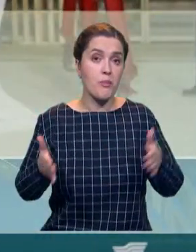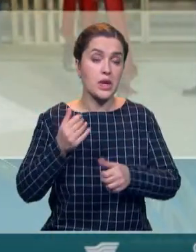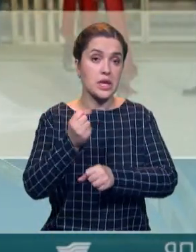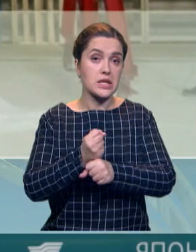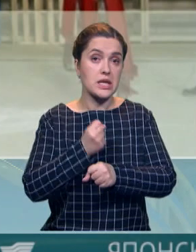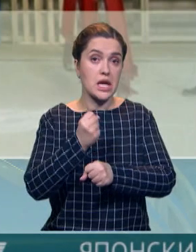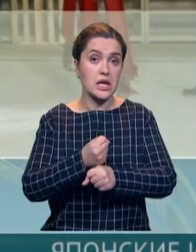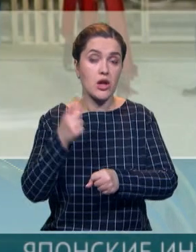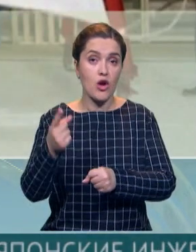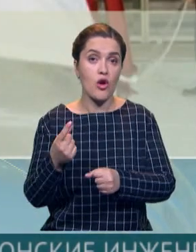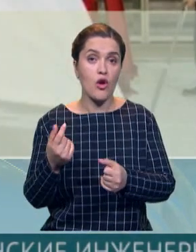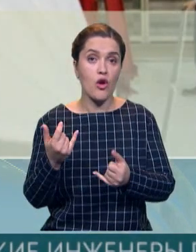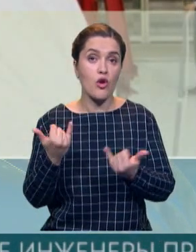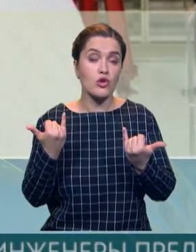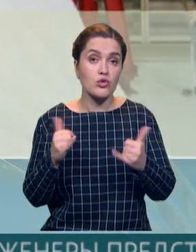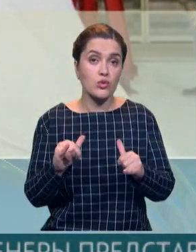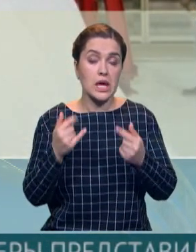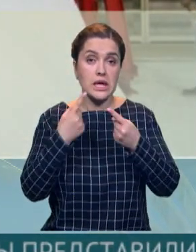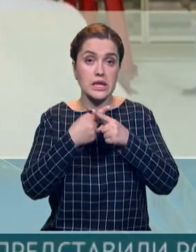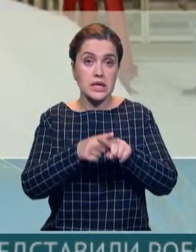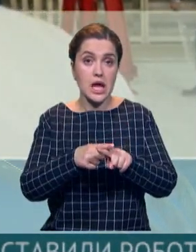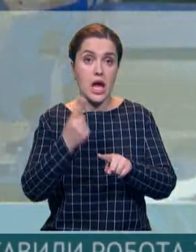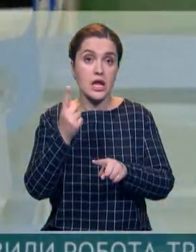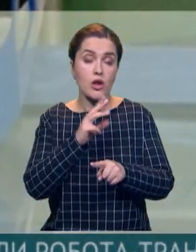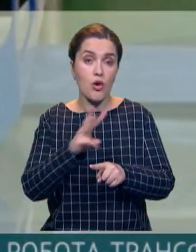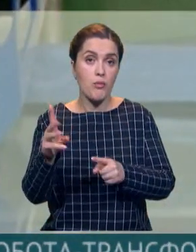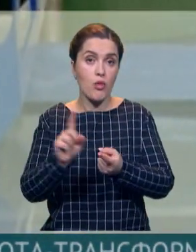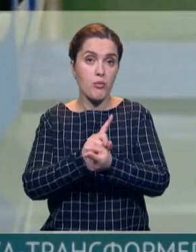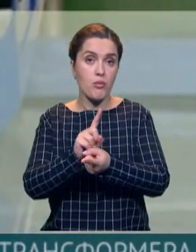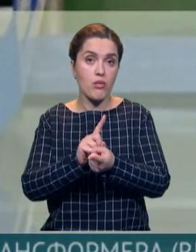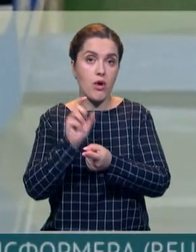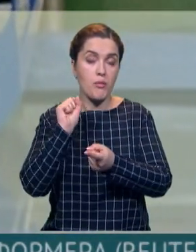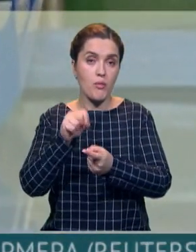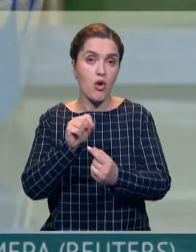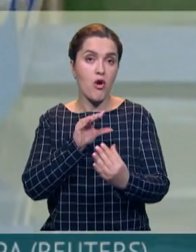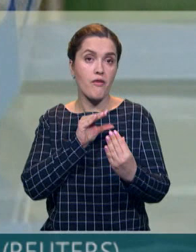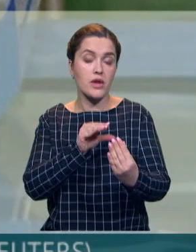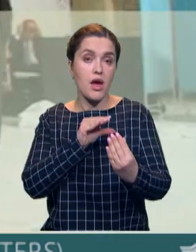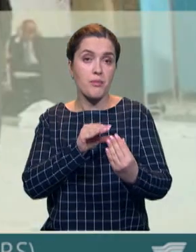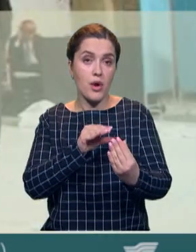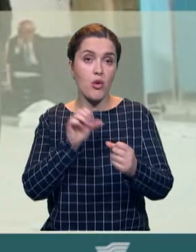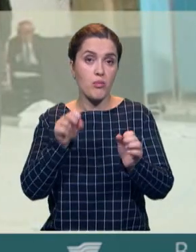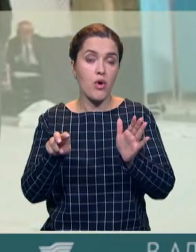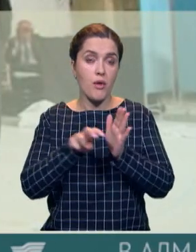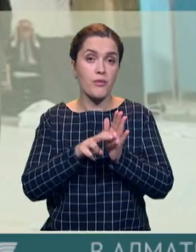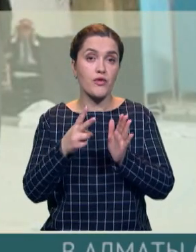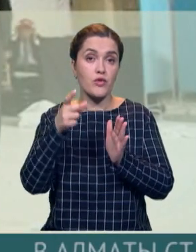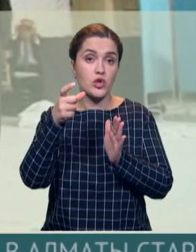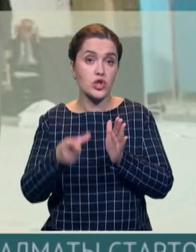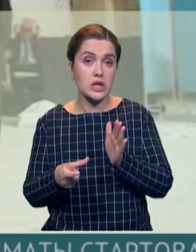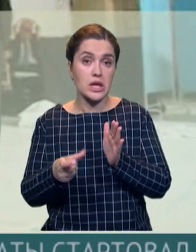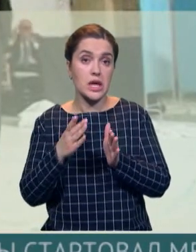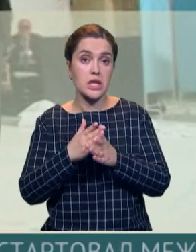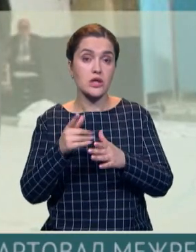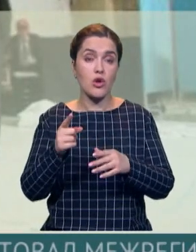робота-трансформера. Чудо техники всего за минуту может превратиться в автомобиль, способный перевозить двух человек. Все манипуляции